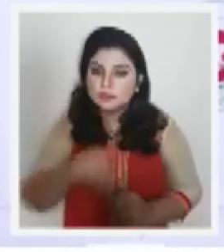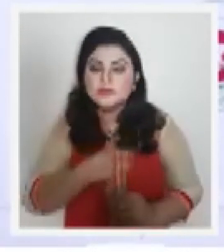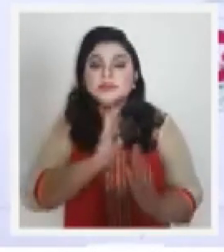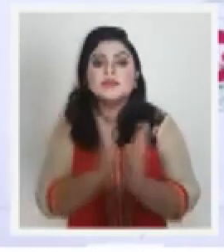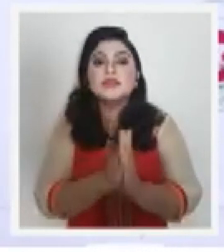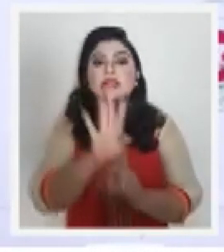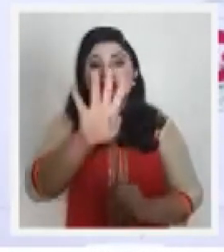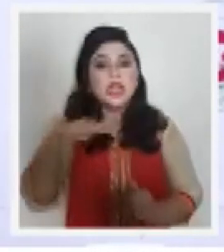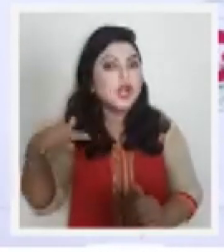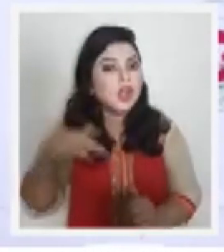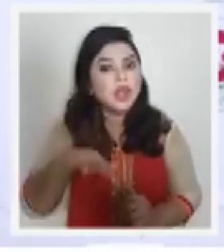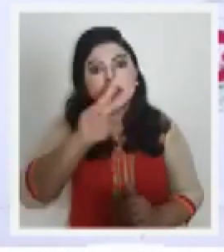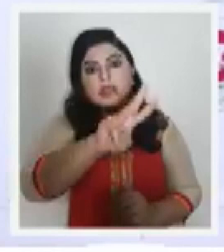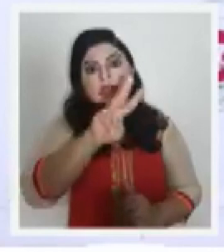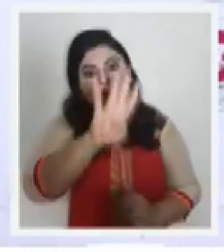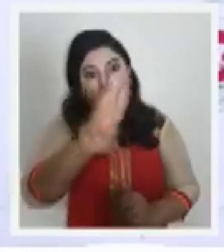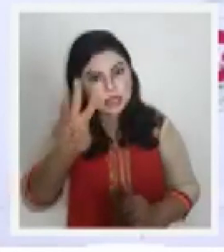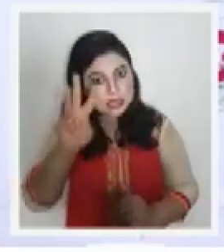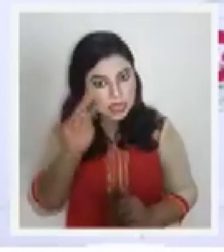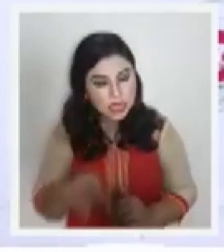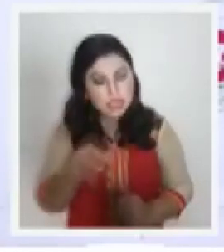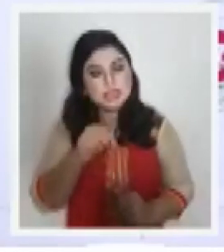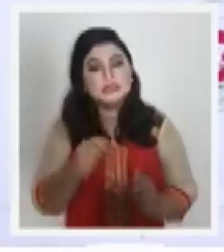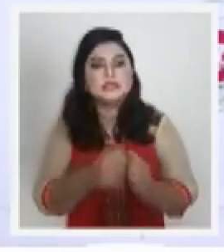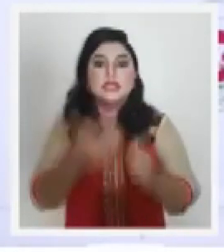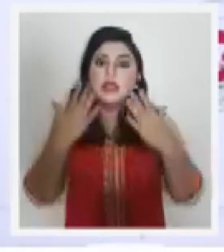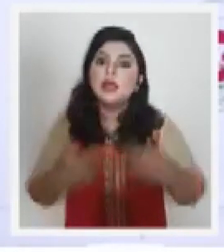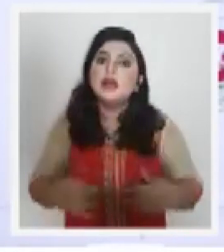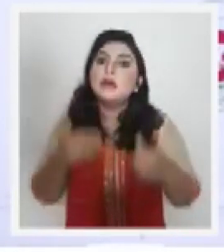পেয়েছেন 2,559 জন। এ পর্যন্ত কোয়ারেন্টাইন